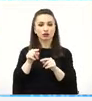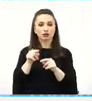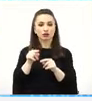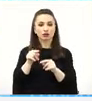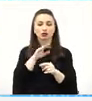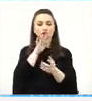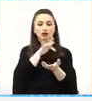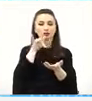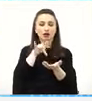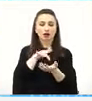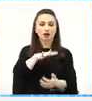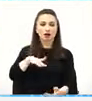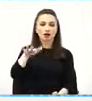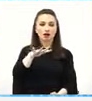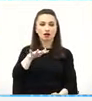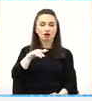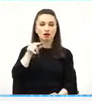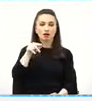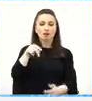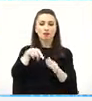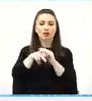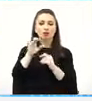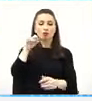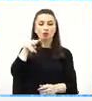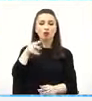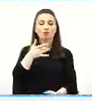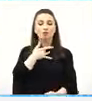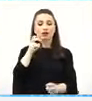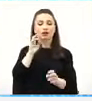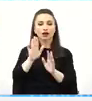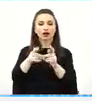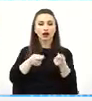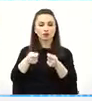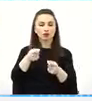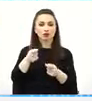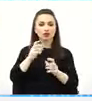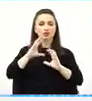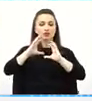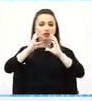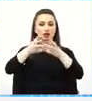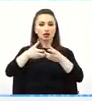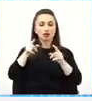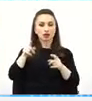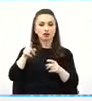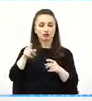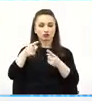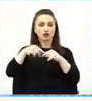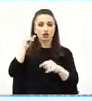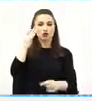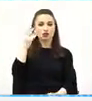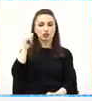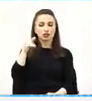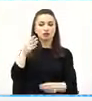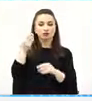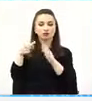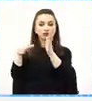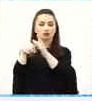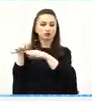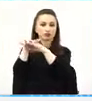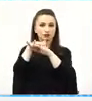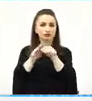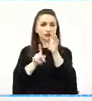ფრანკონი დედაქალაქებისა და მეტროპოლიების მერებისა და ხელმძღვანელთა საერთაშორისო ასოციაციის